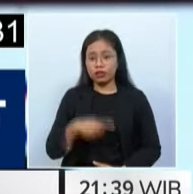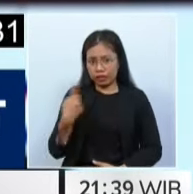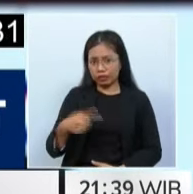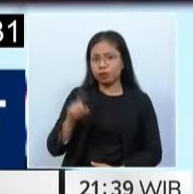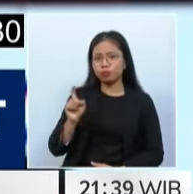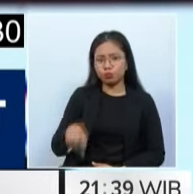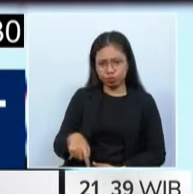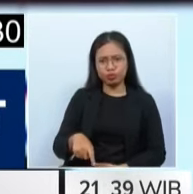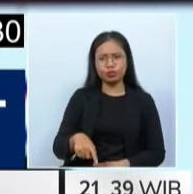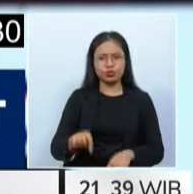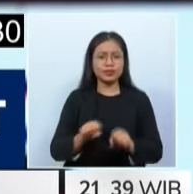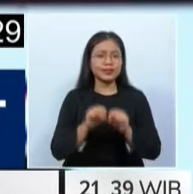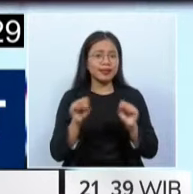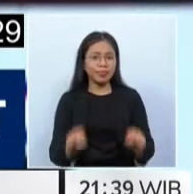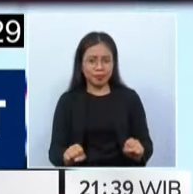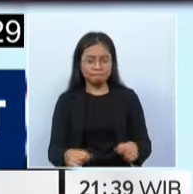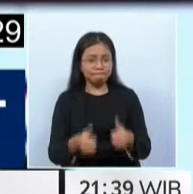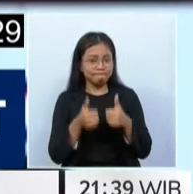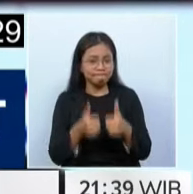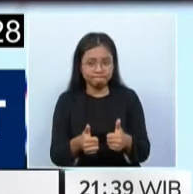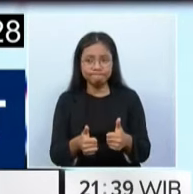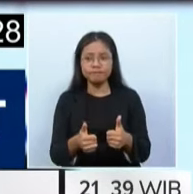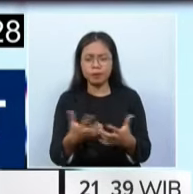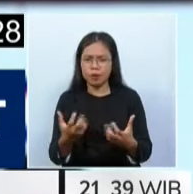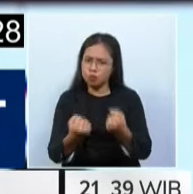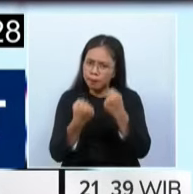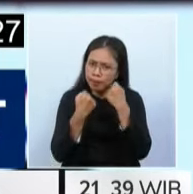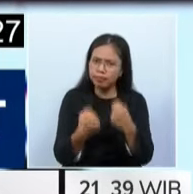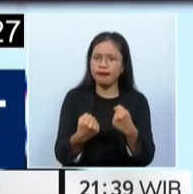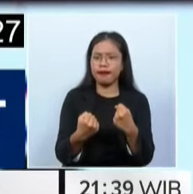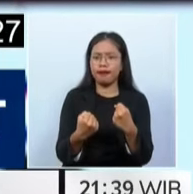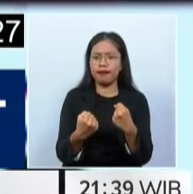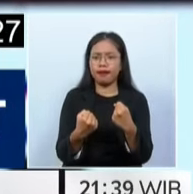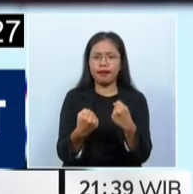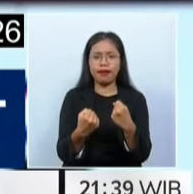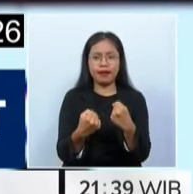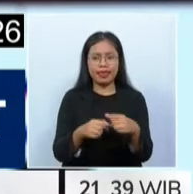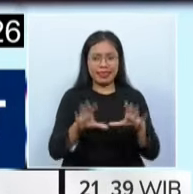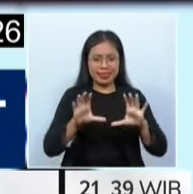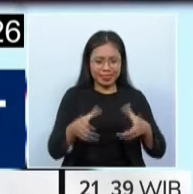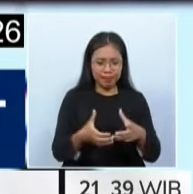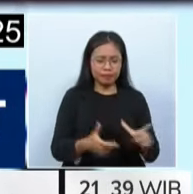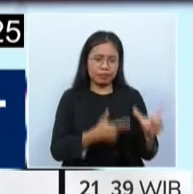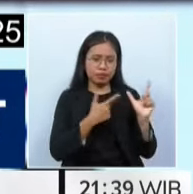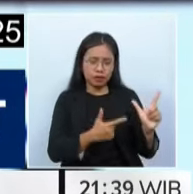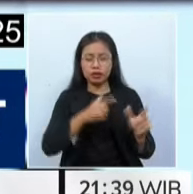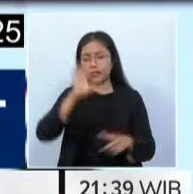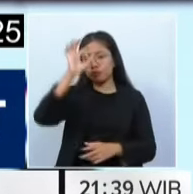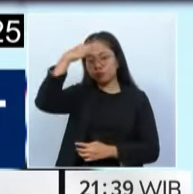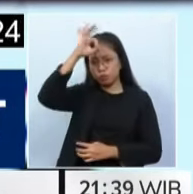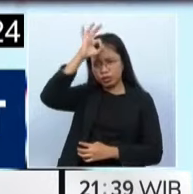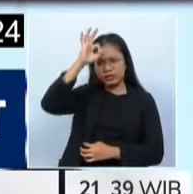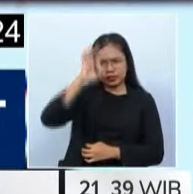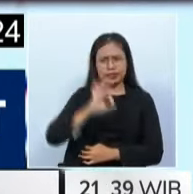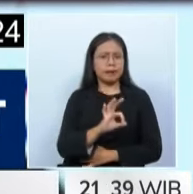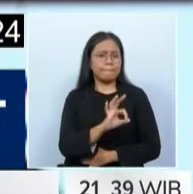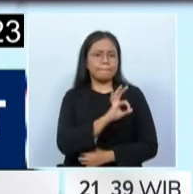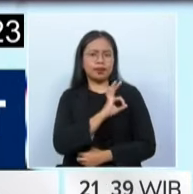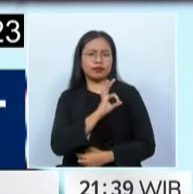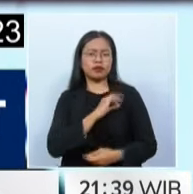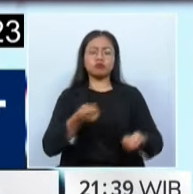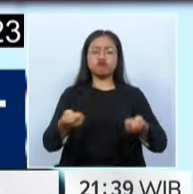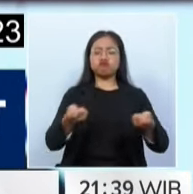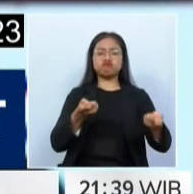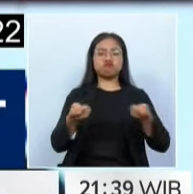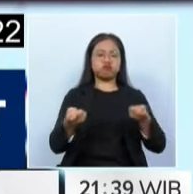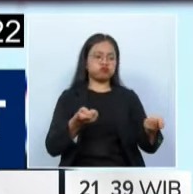baik saya akan teruskan TNI dan Polri tetap berada langsung di bawah kendali presiden untuk